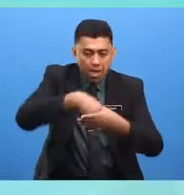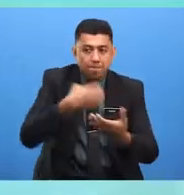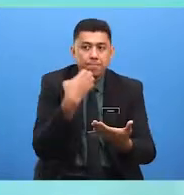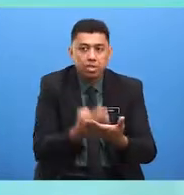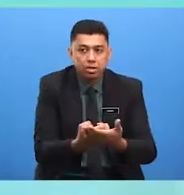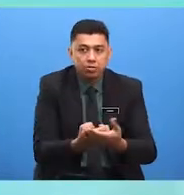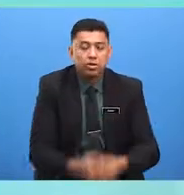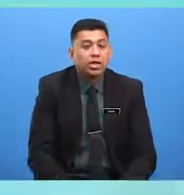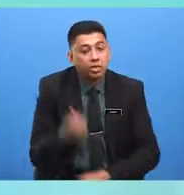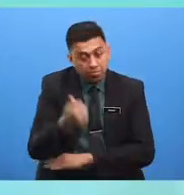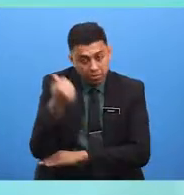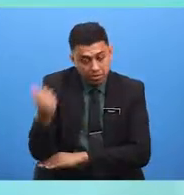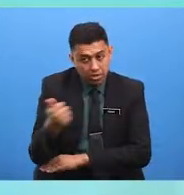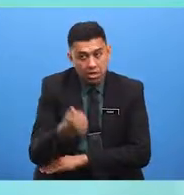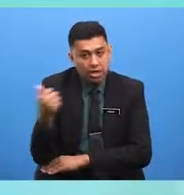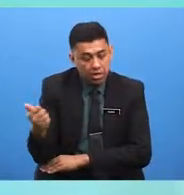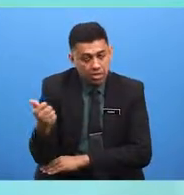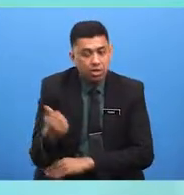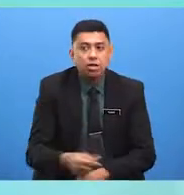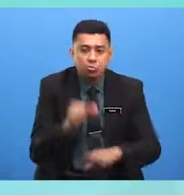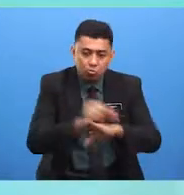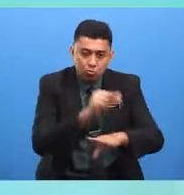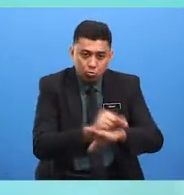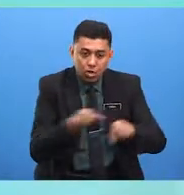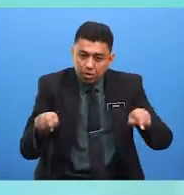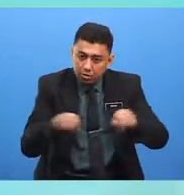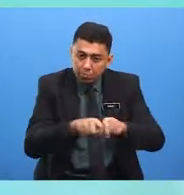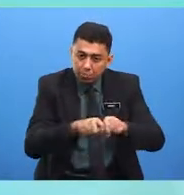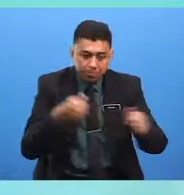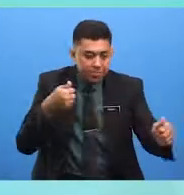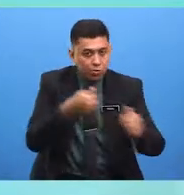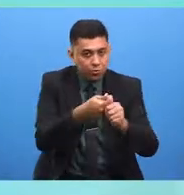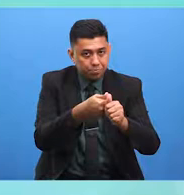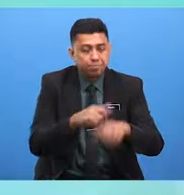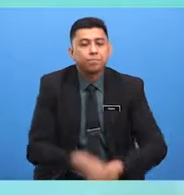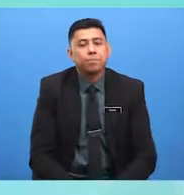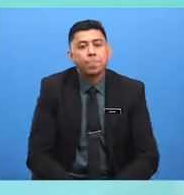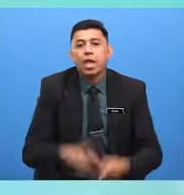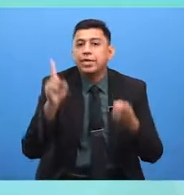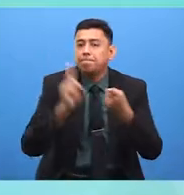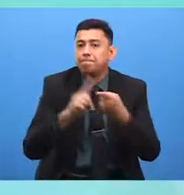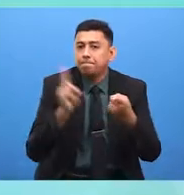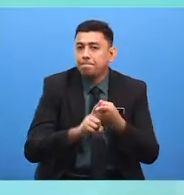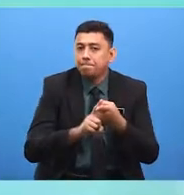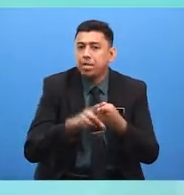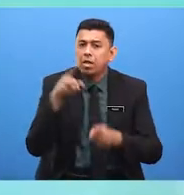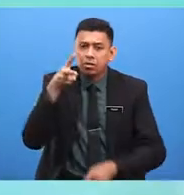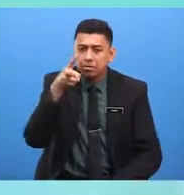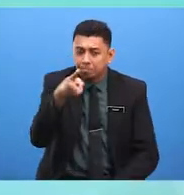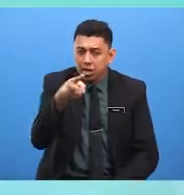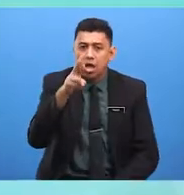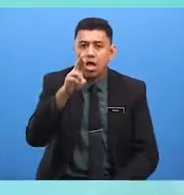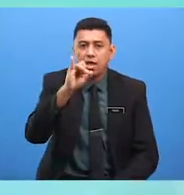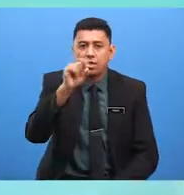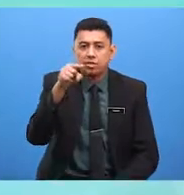alat-alat dasar keuangan yang digunakan adalah seperti berikut yang pertama nisbah rizab